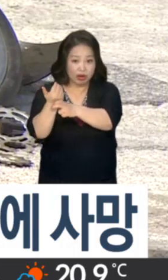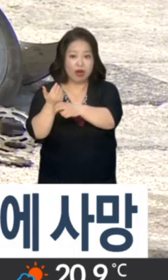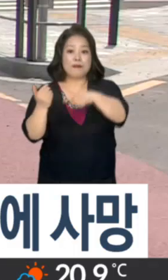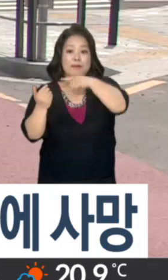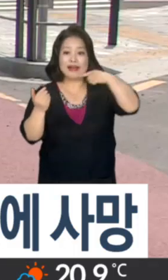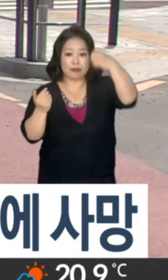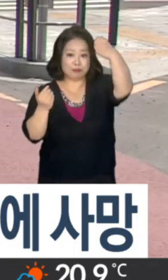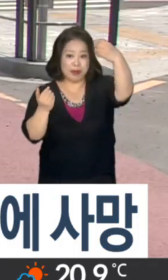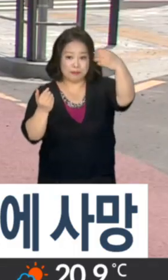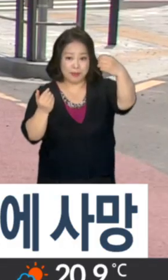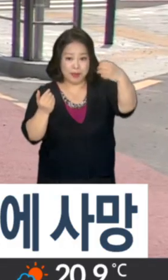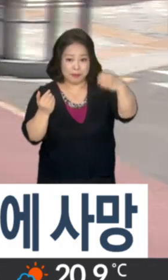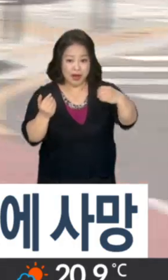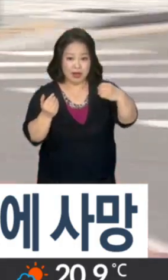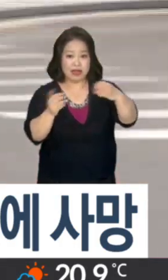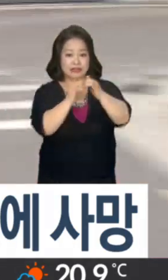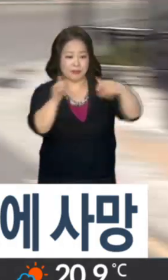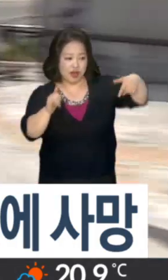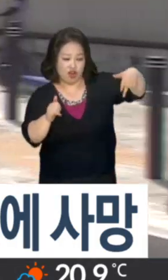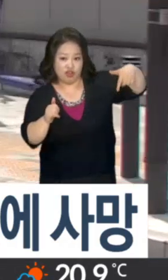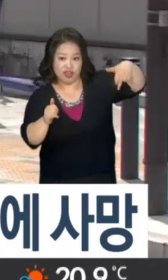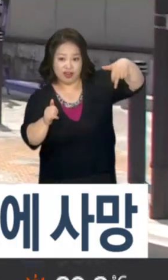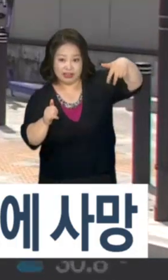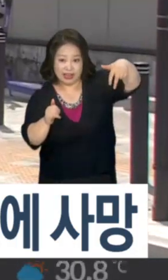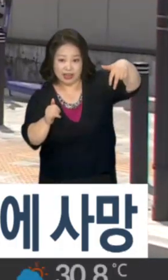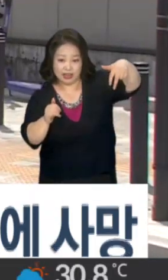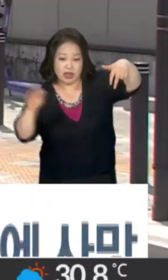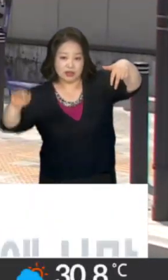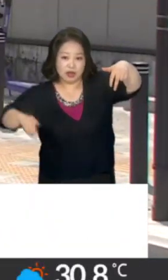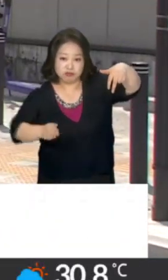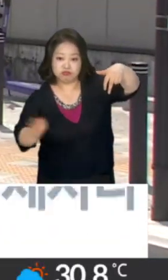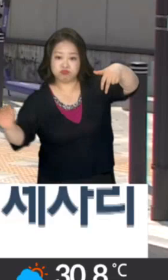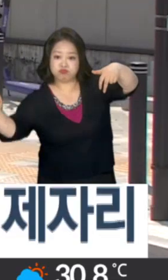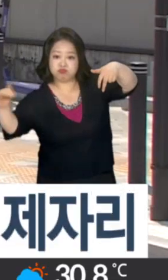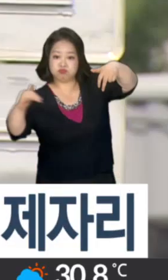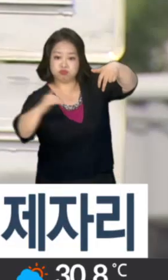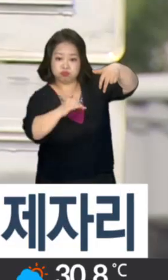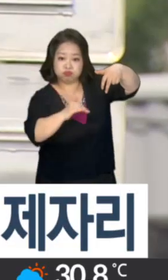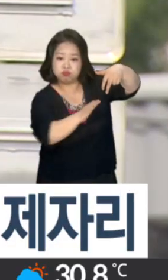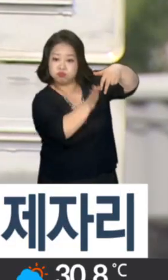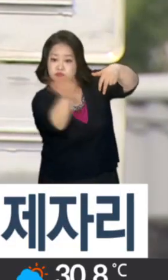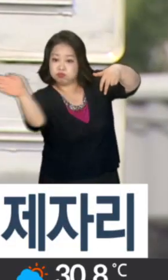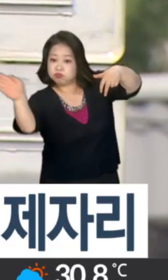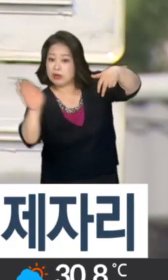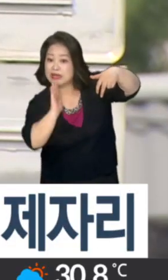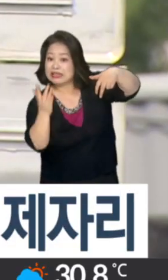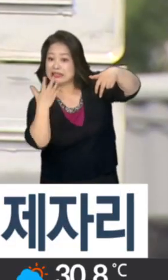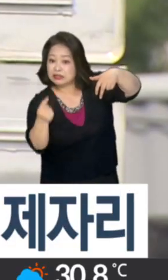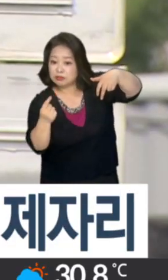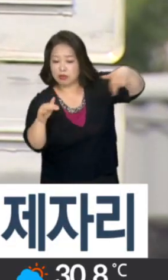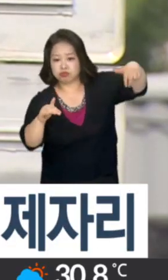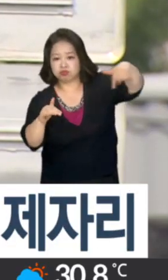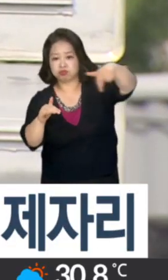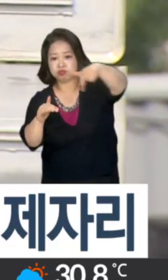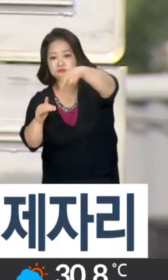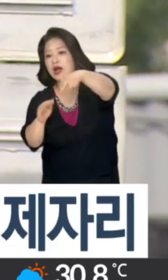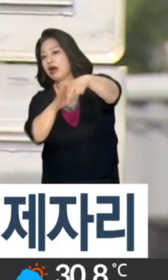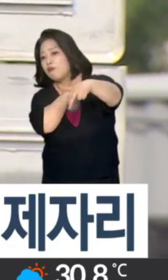때와 건너려는 사람이 있을 땐 무조건 잠시 멈춘 뒤 우회전하도록 법이 바뀌었지만 사고를 막지